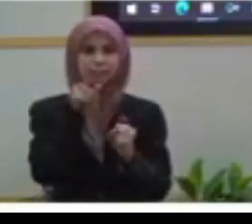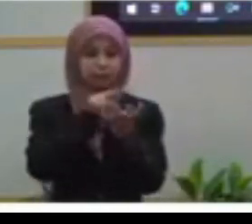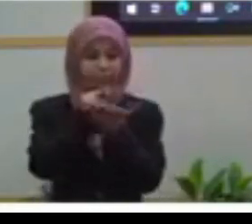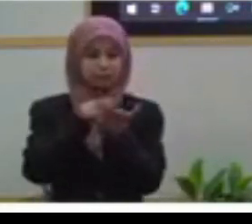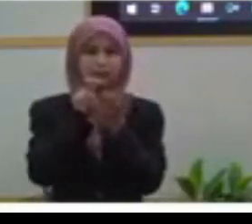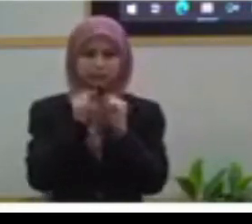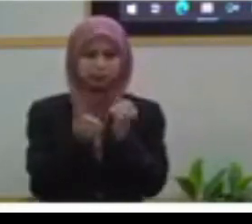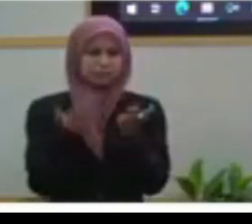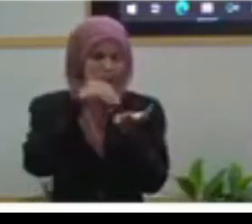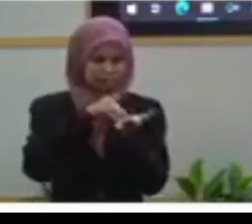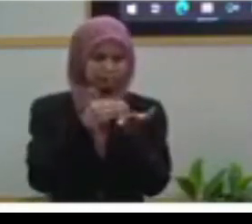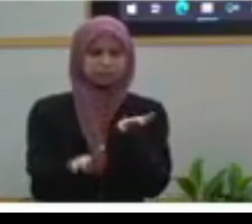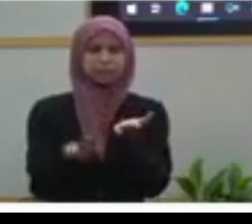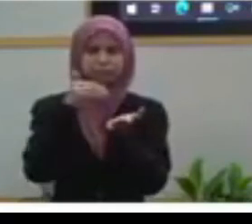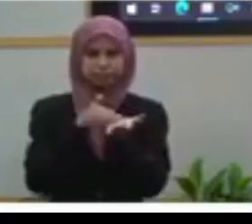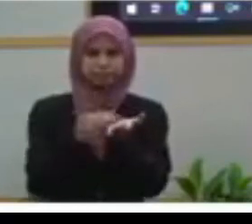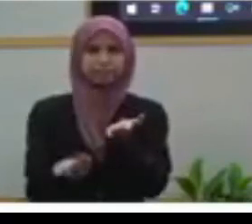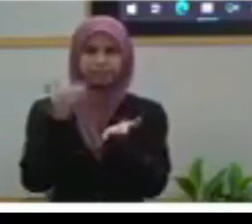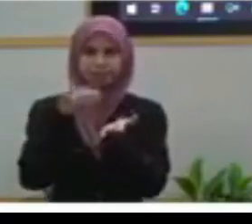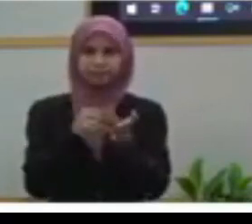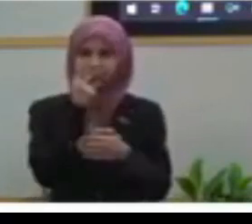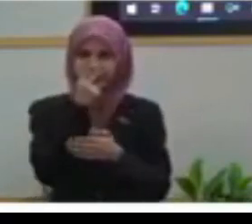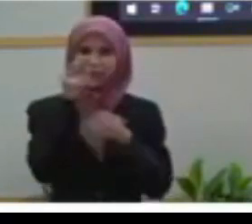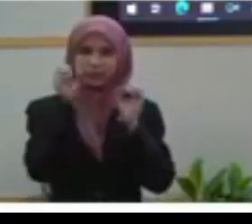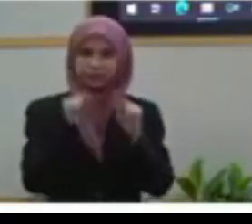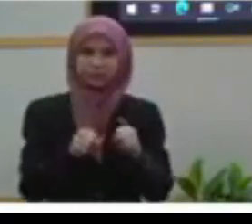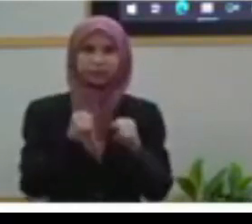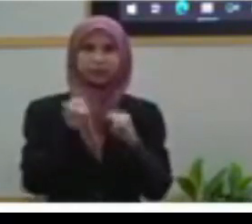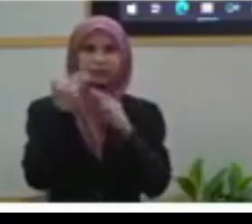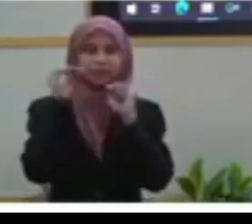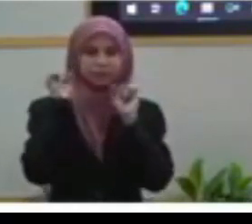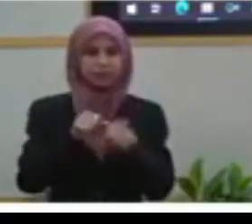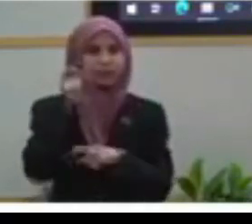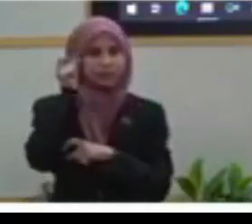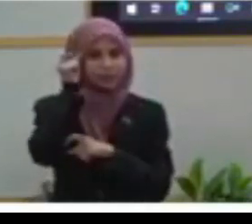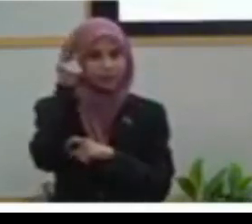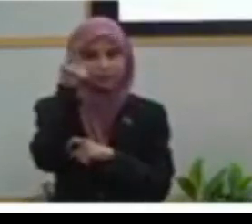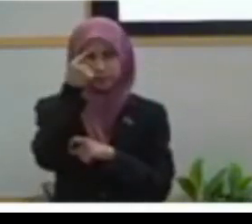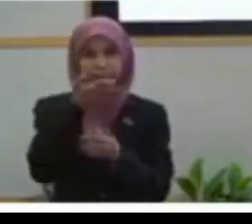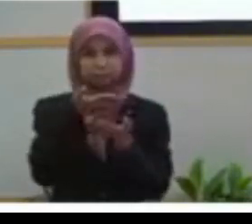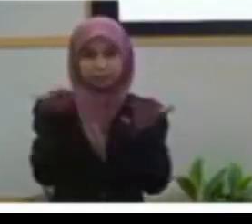beberapa kali setiap hari. Supaya dapat difahami oleh penduduk.